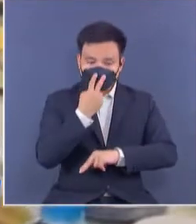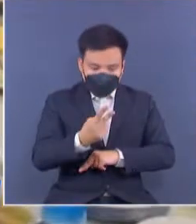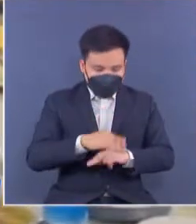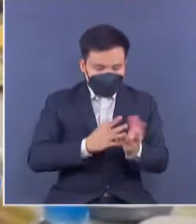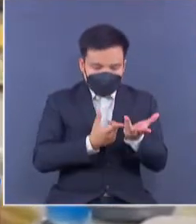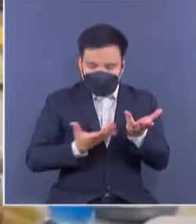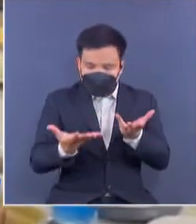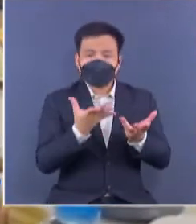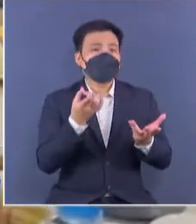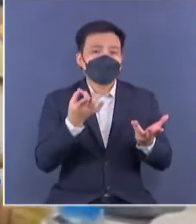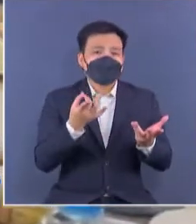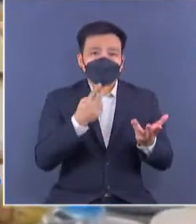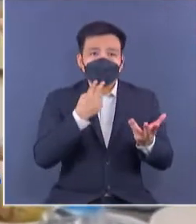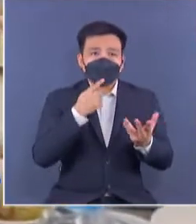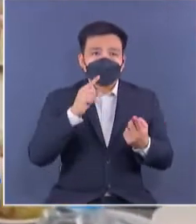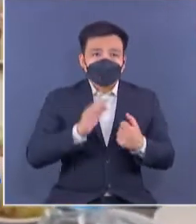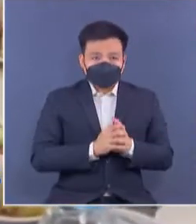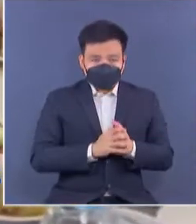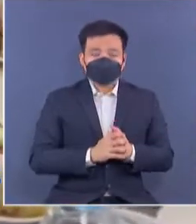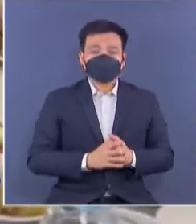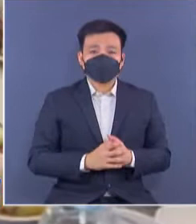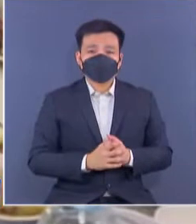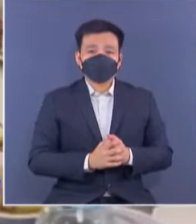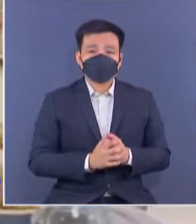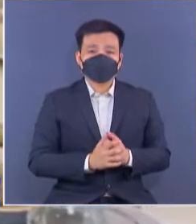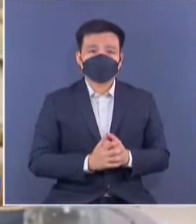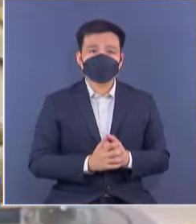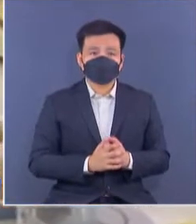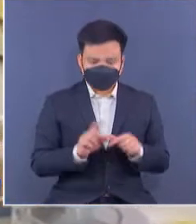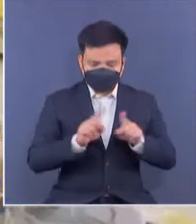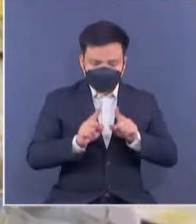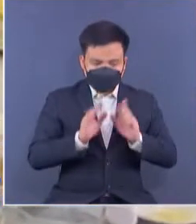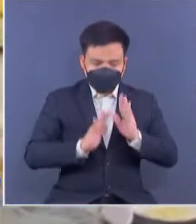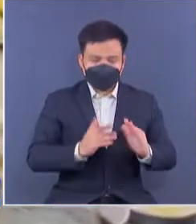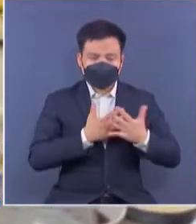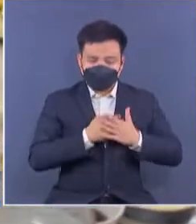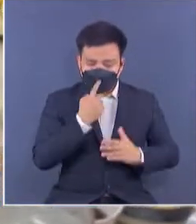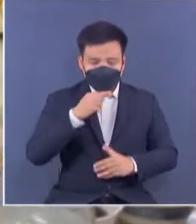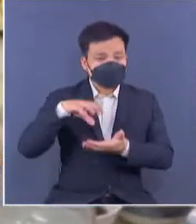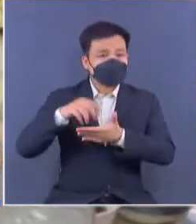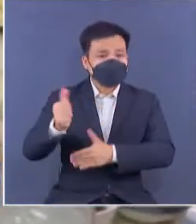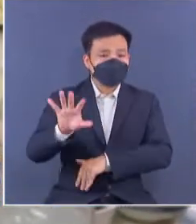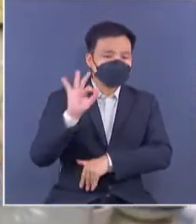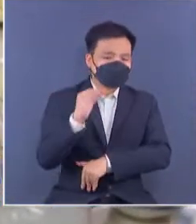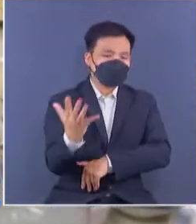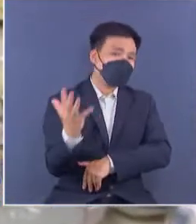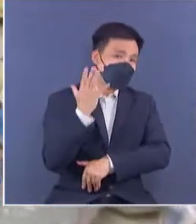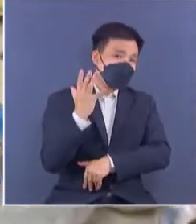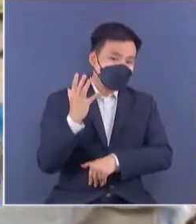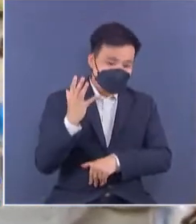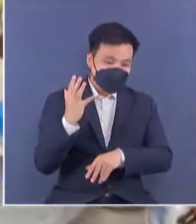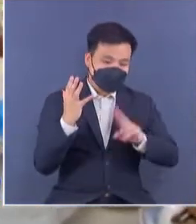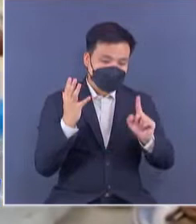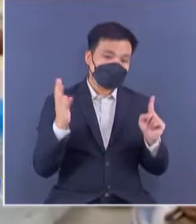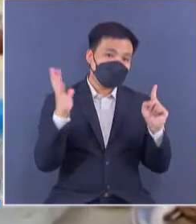รู้น่ากินค่ะหลายคนจะบอกว่านี่กับมันบรรยากาศอยากจะพูดกับแฟนข่าวแบบนี้มันกรี๊ดอ้ะมันผู้โชคดีมึงก็ดีมาทานข้าวกับผู้